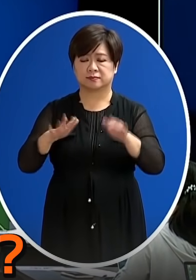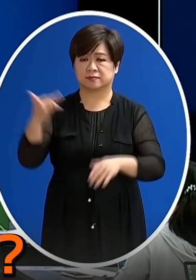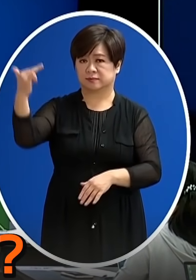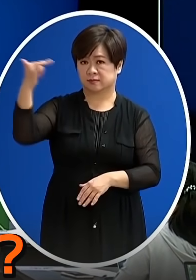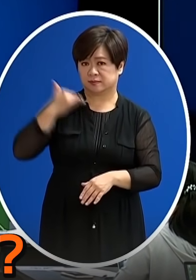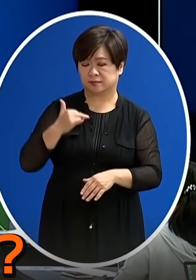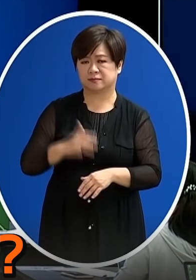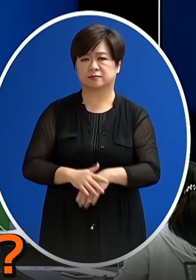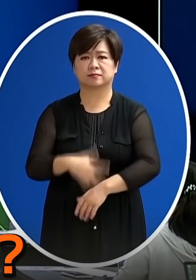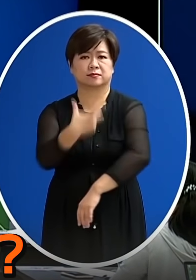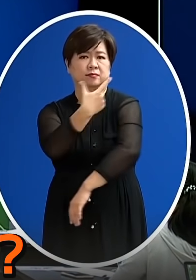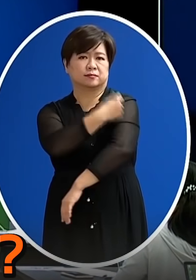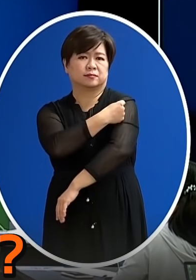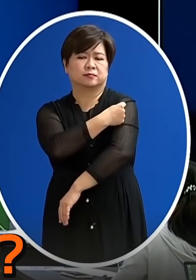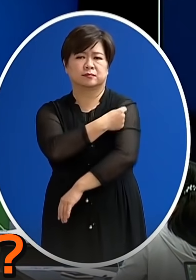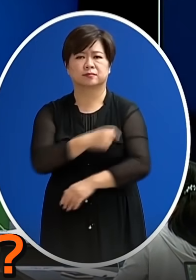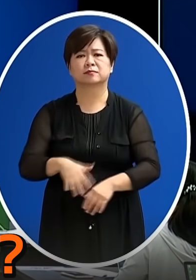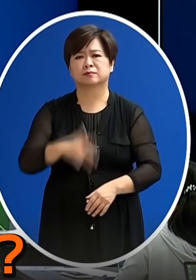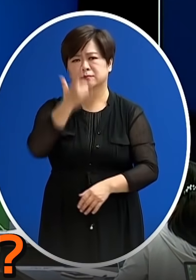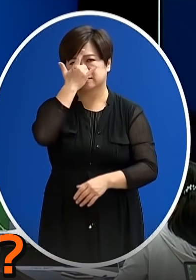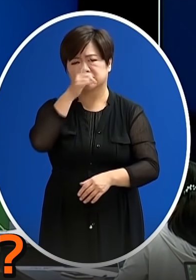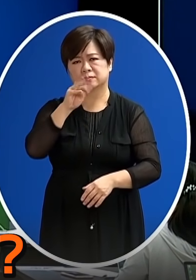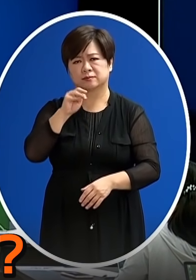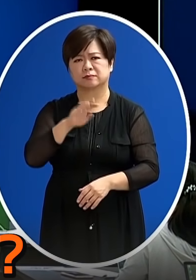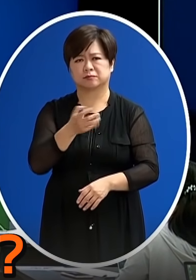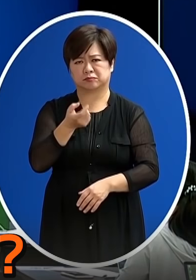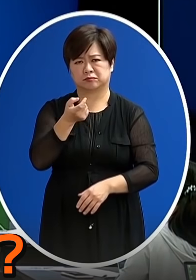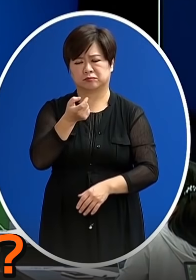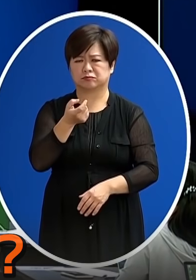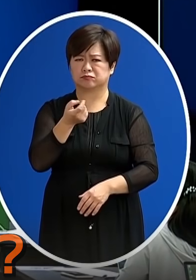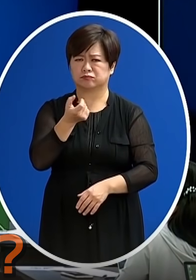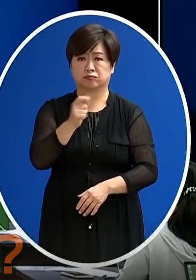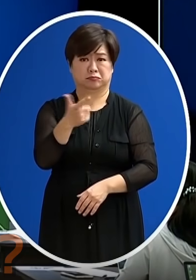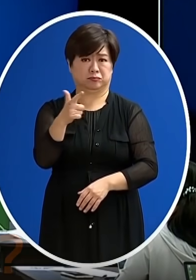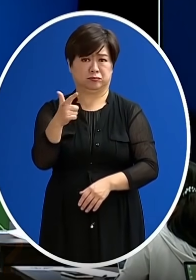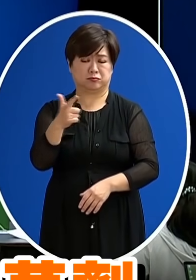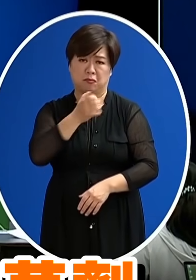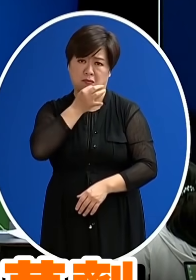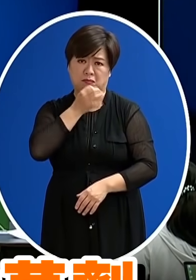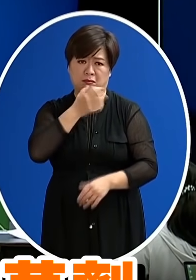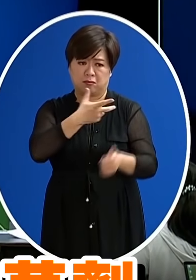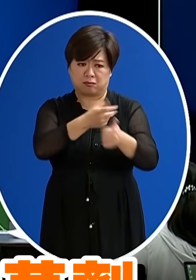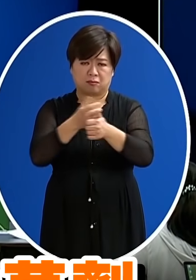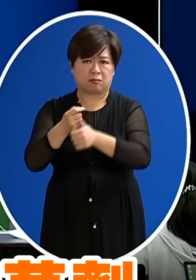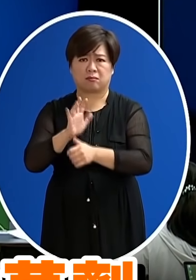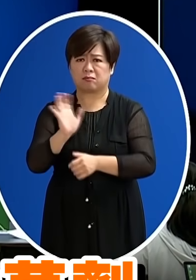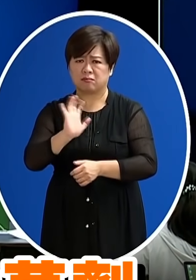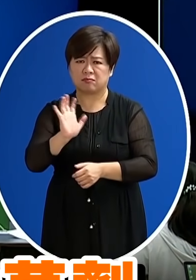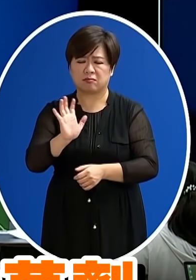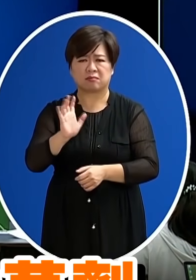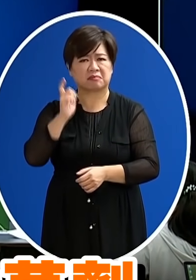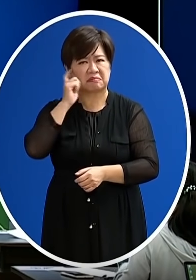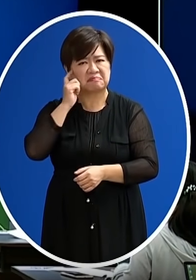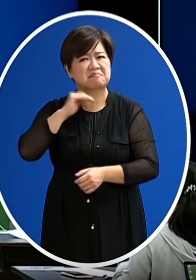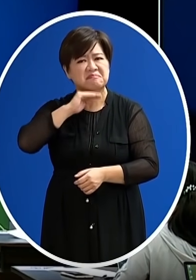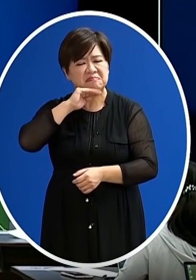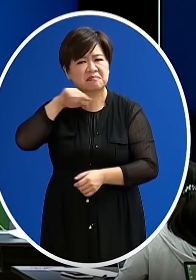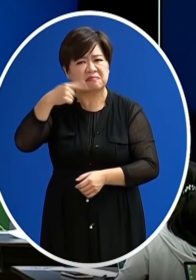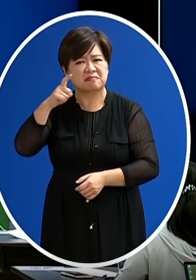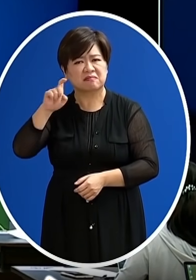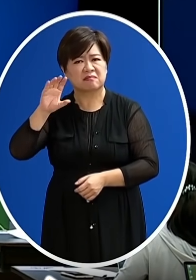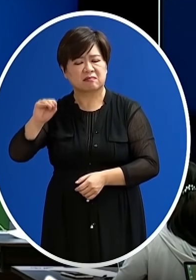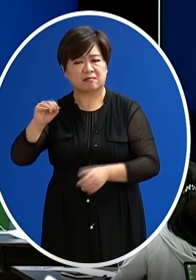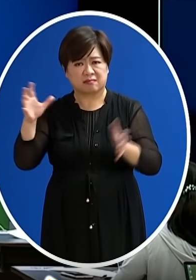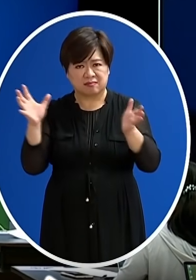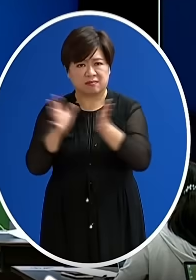纳还有不少，为什么我们不要到多少，然后打多少？那有报道是指说，指挥中心是想要凑齐110万再一次开